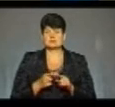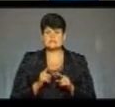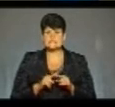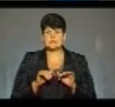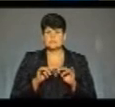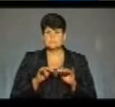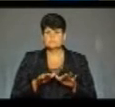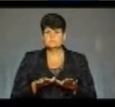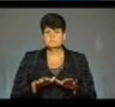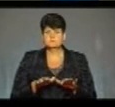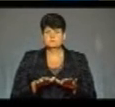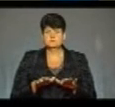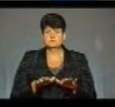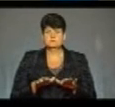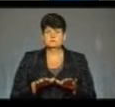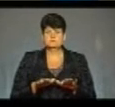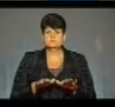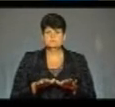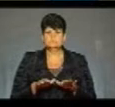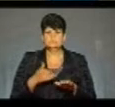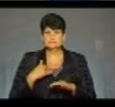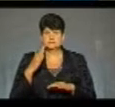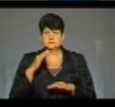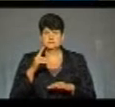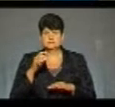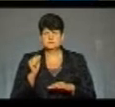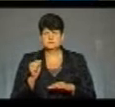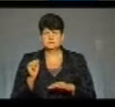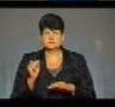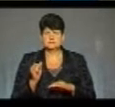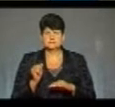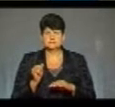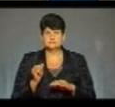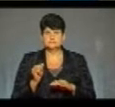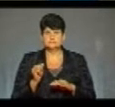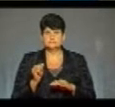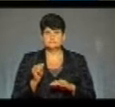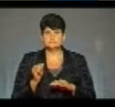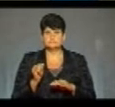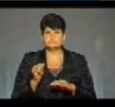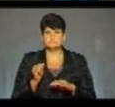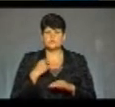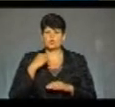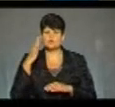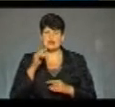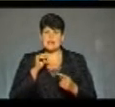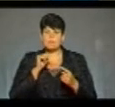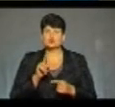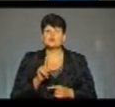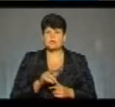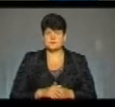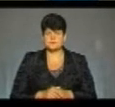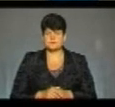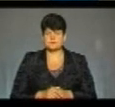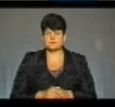дії, безпосереднє голосування «за» і, очевидно, оце є для мене маркер голосування «проти» чого. І,